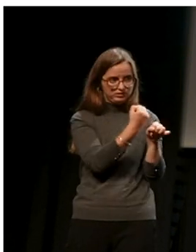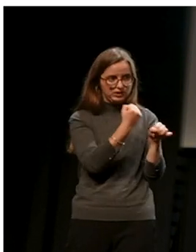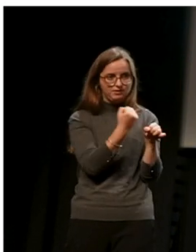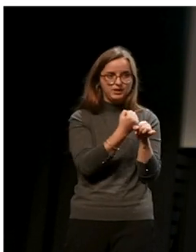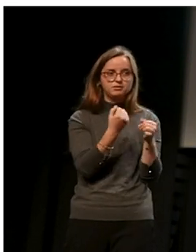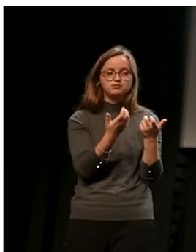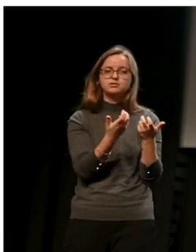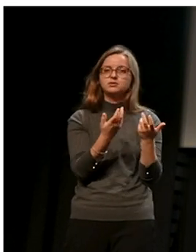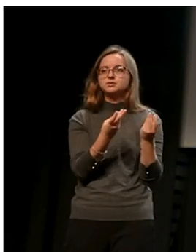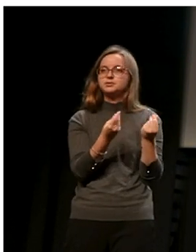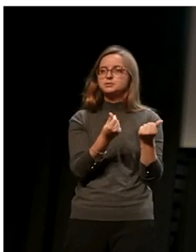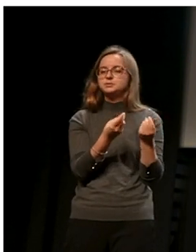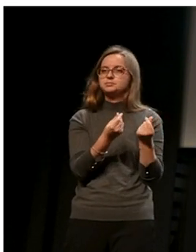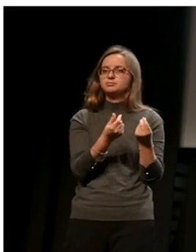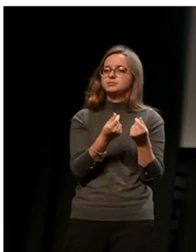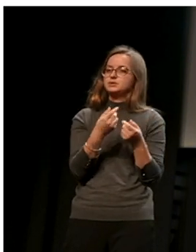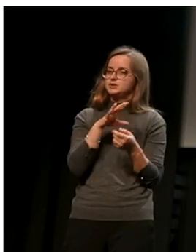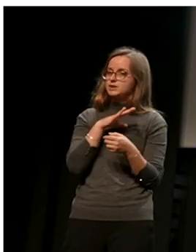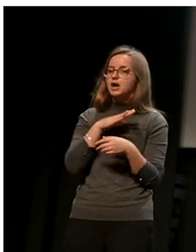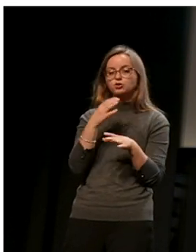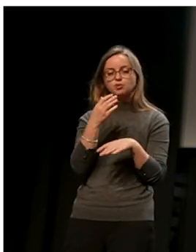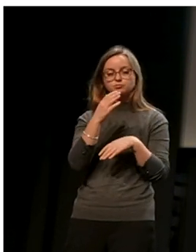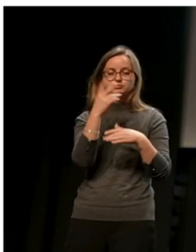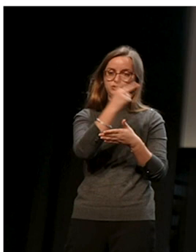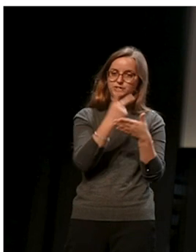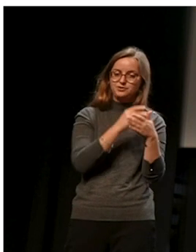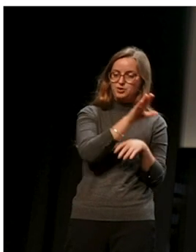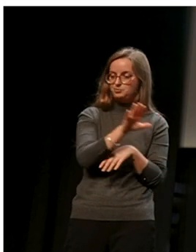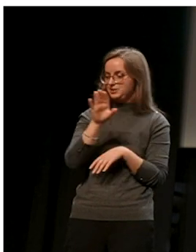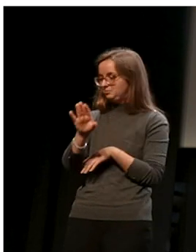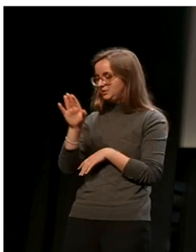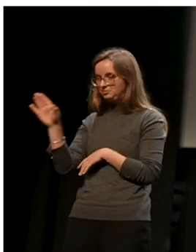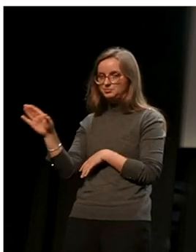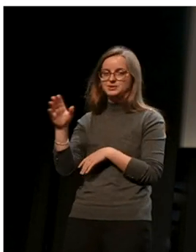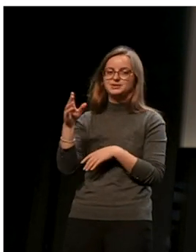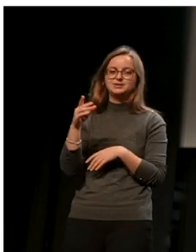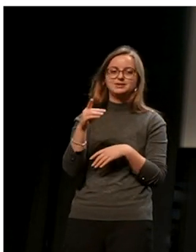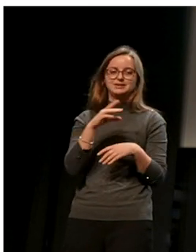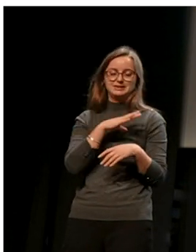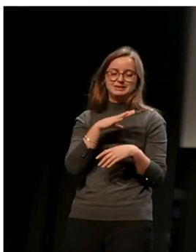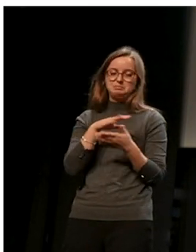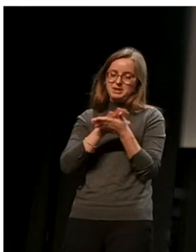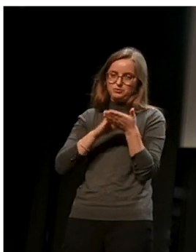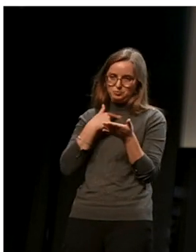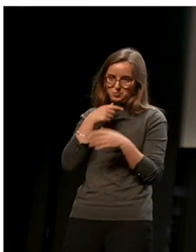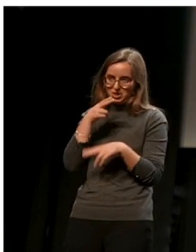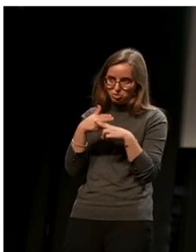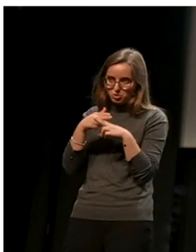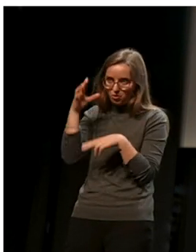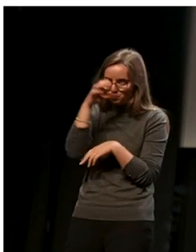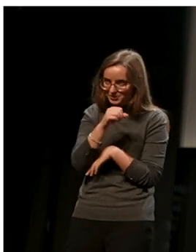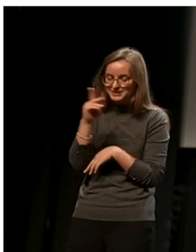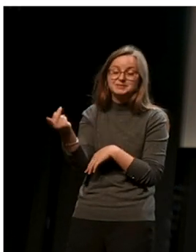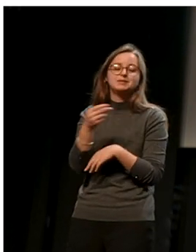et l'illustratrice initiale. Et la honte à moi, je connais son nom. Et là, j'ai complètement oublié. Donc, merci Marie Cardois. C'est